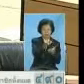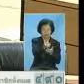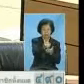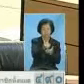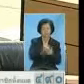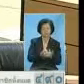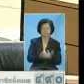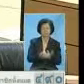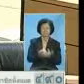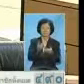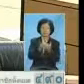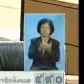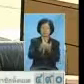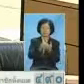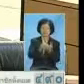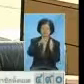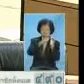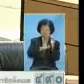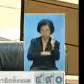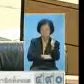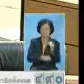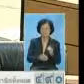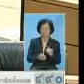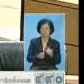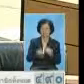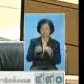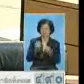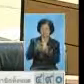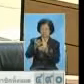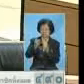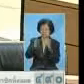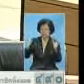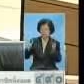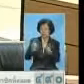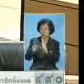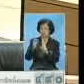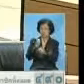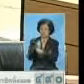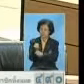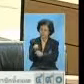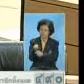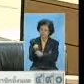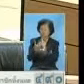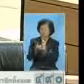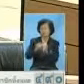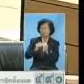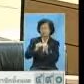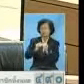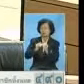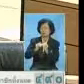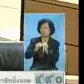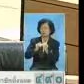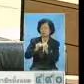ะครับราคามันก็ตกต่ำนะฮะแต่ถ้าซื้อเยอะๆนะแต่ผลิตน้อยนี่นะครับราคามันก็สูงง่ายๆ